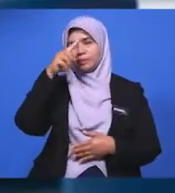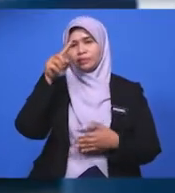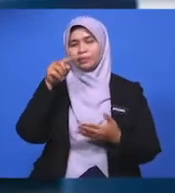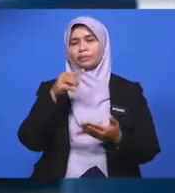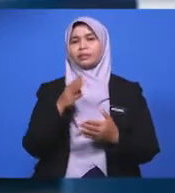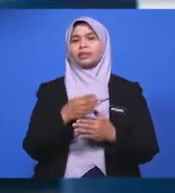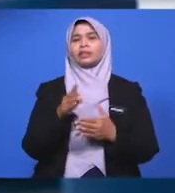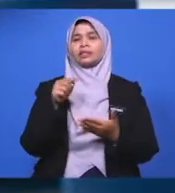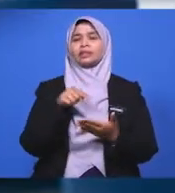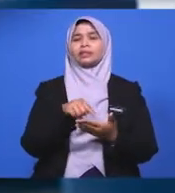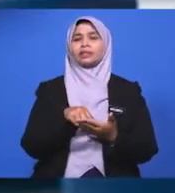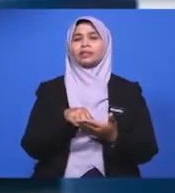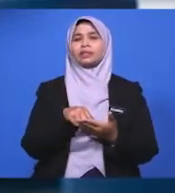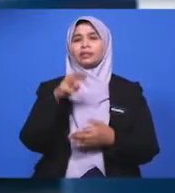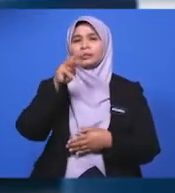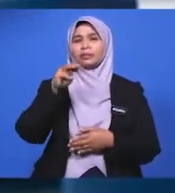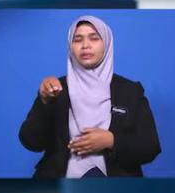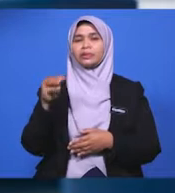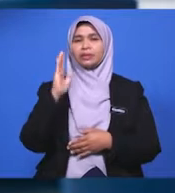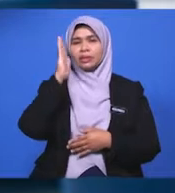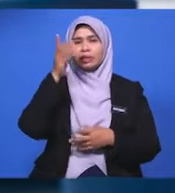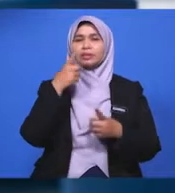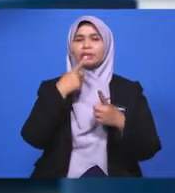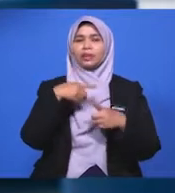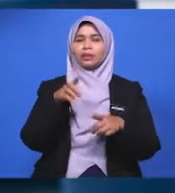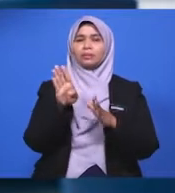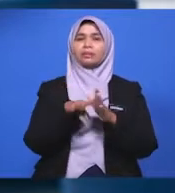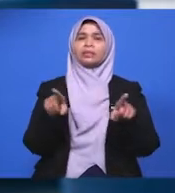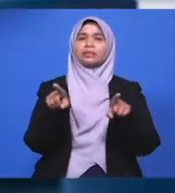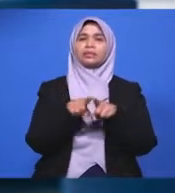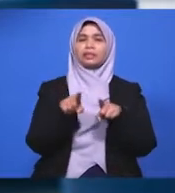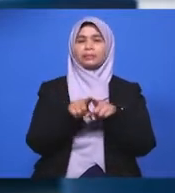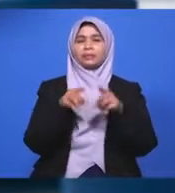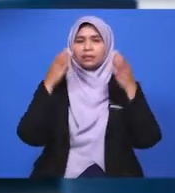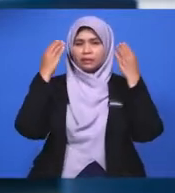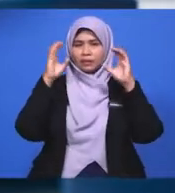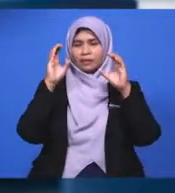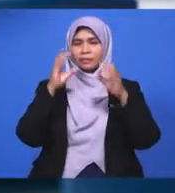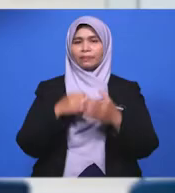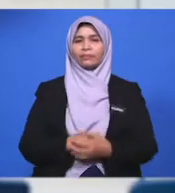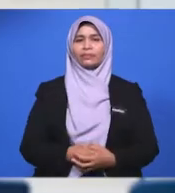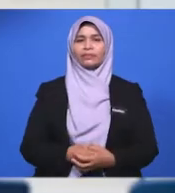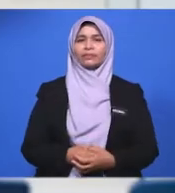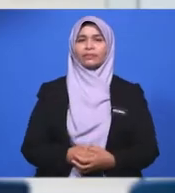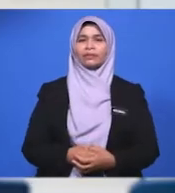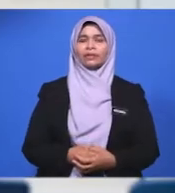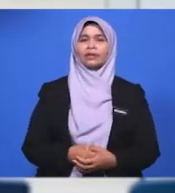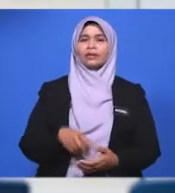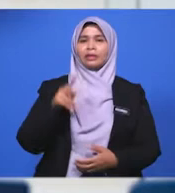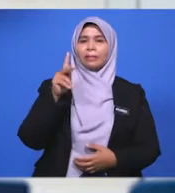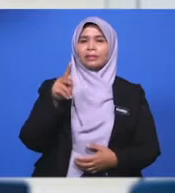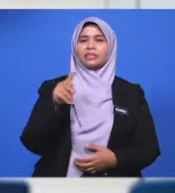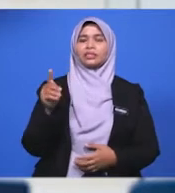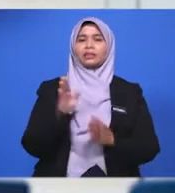ini, murid-murid akan menjawab bersama-sama dengan cikgu, ya. Pastikan